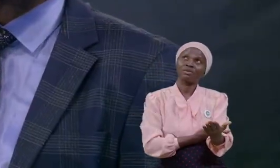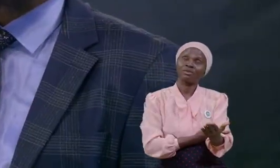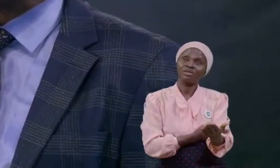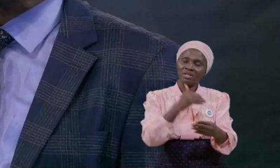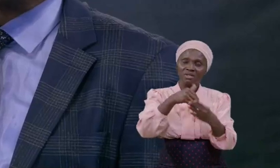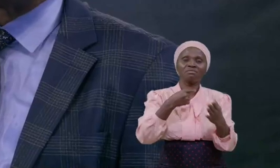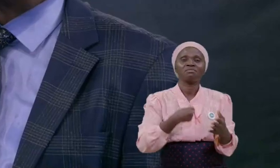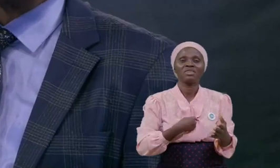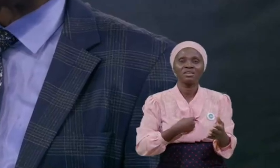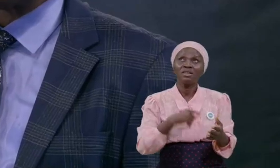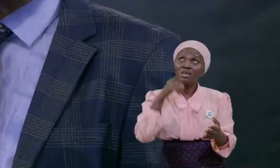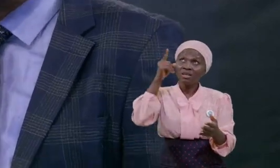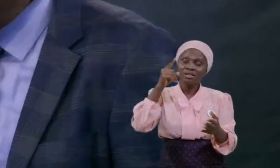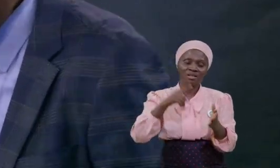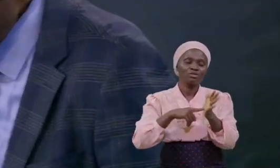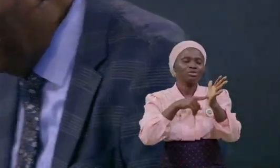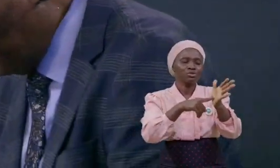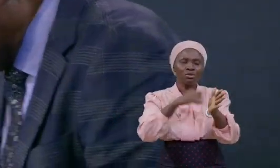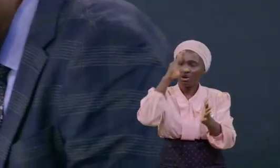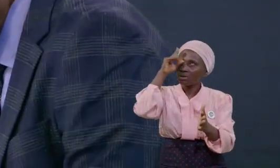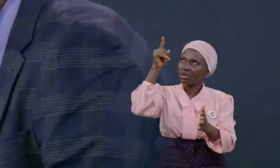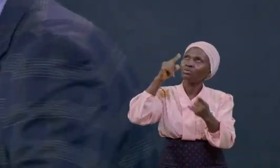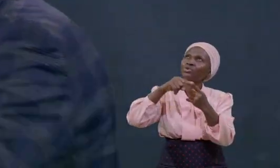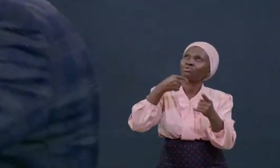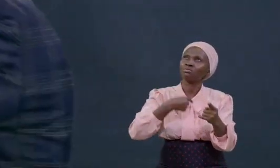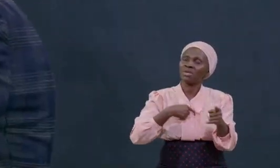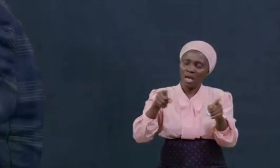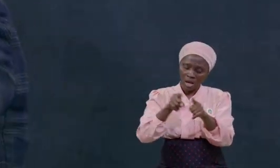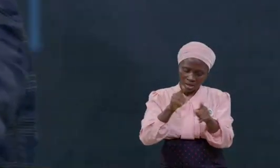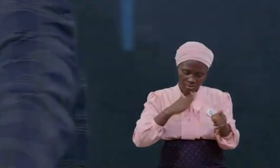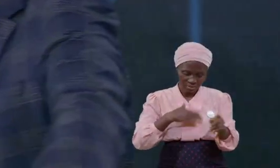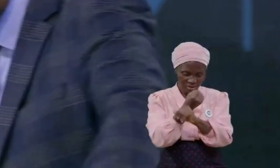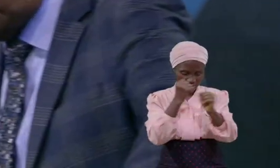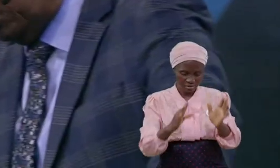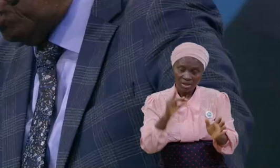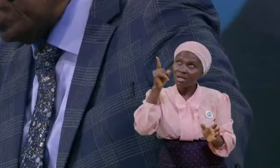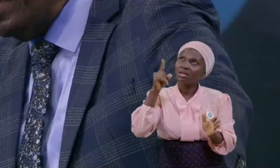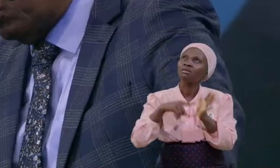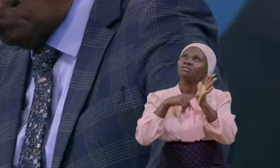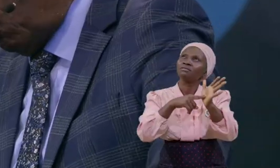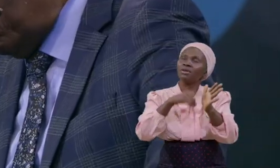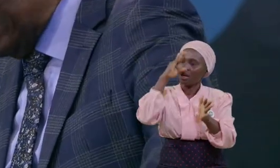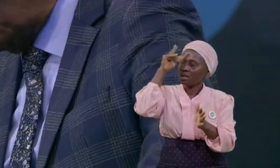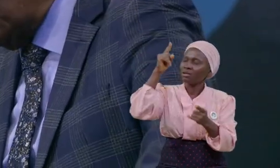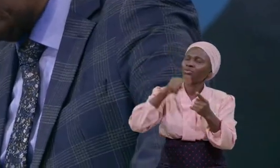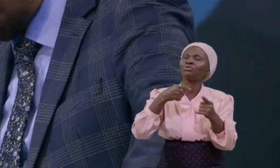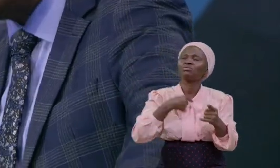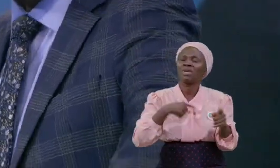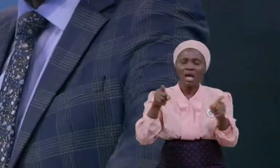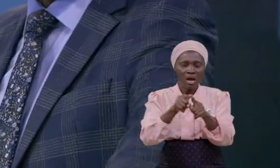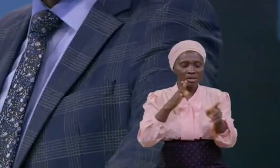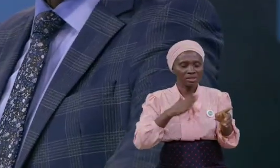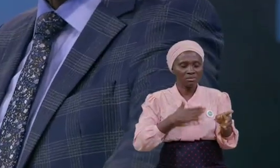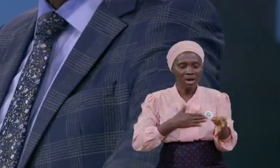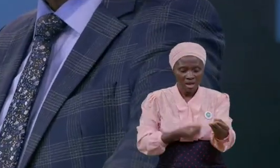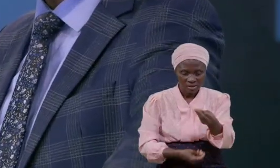Il me l'a révélé comme sauveur. Il me l'a révélé comme mon substitut. Il a pris tous mes